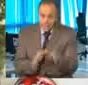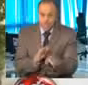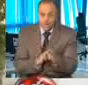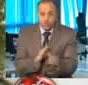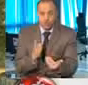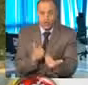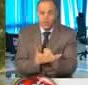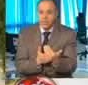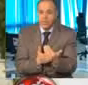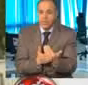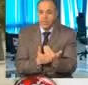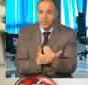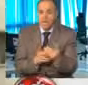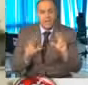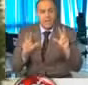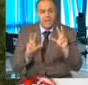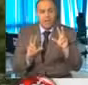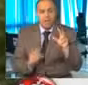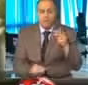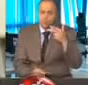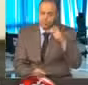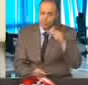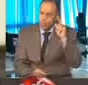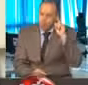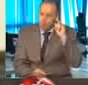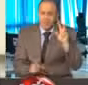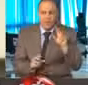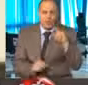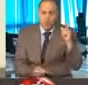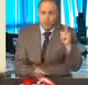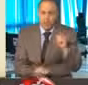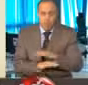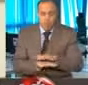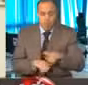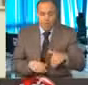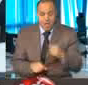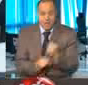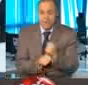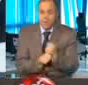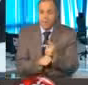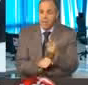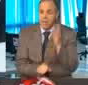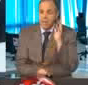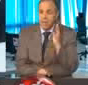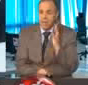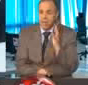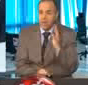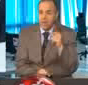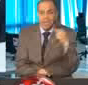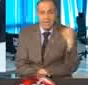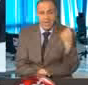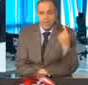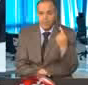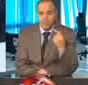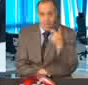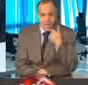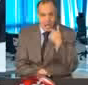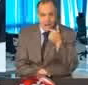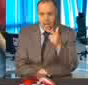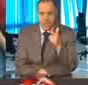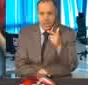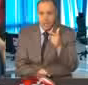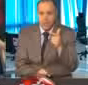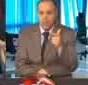جديدة للإعلام السمعي والبصري العمومي، اختتمت أشغال هذه الندوة الدولية. إعلان